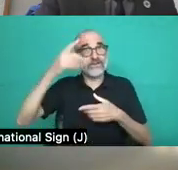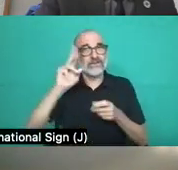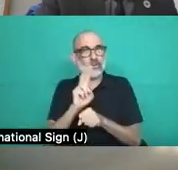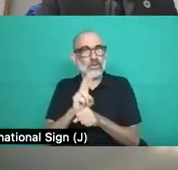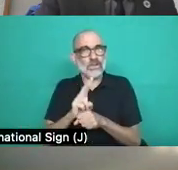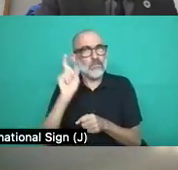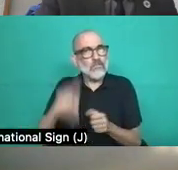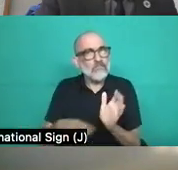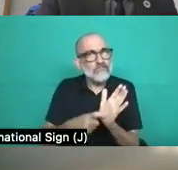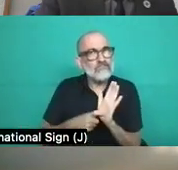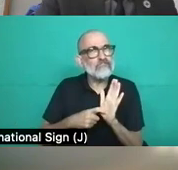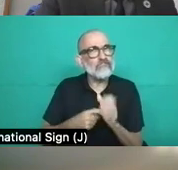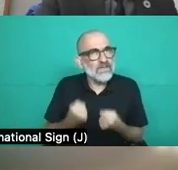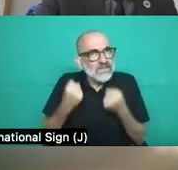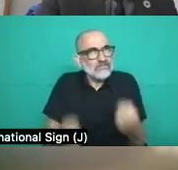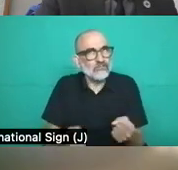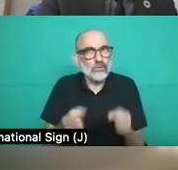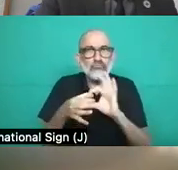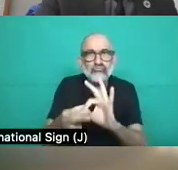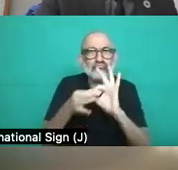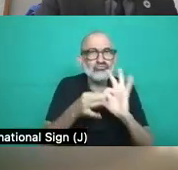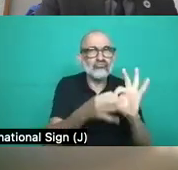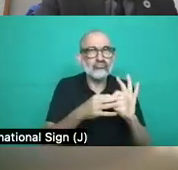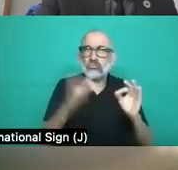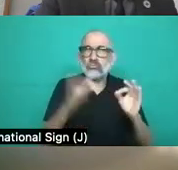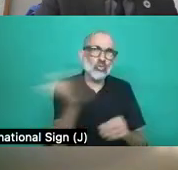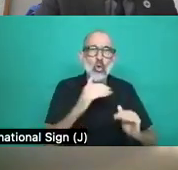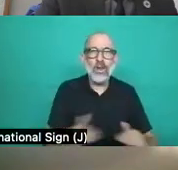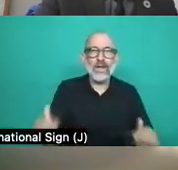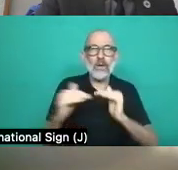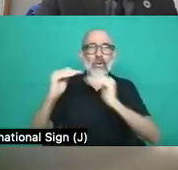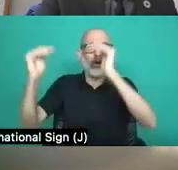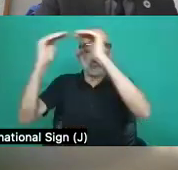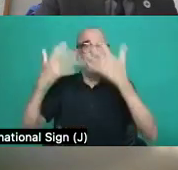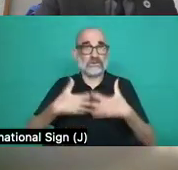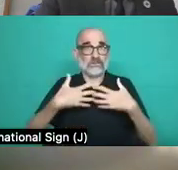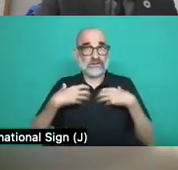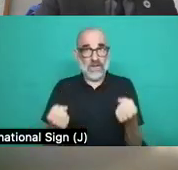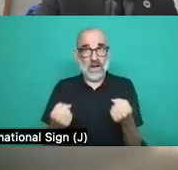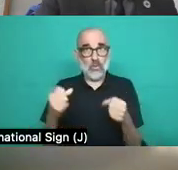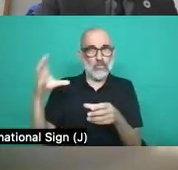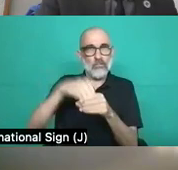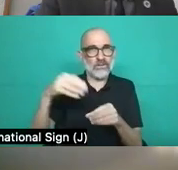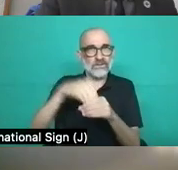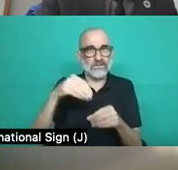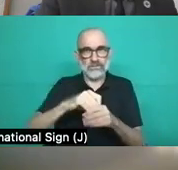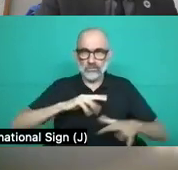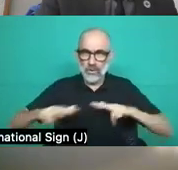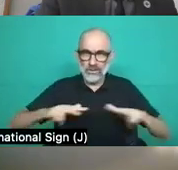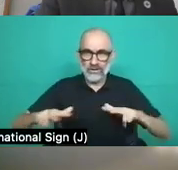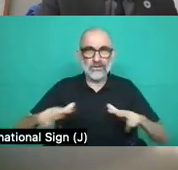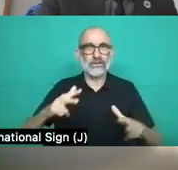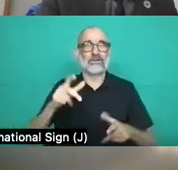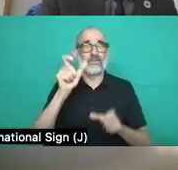patients, il faut les impliquer dans le processus diagnostic et encourager une communication